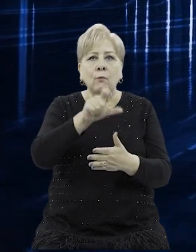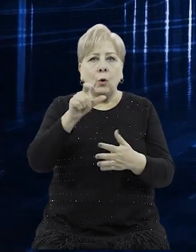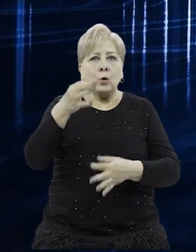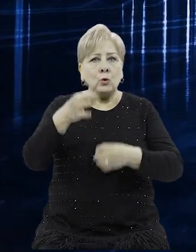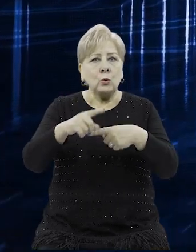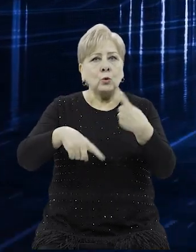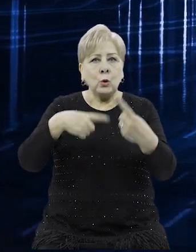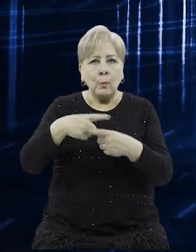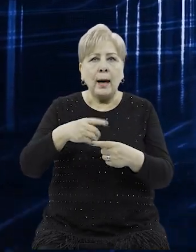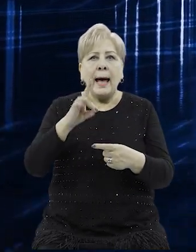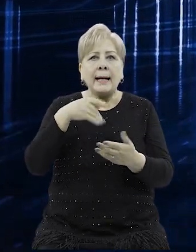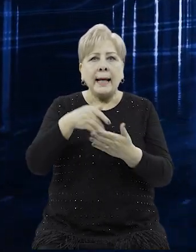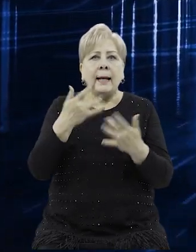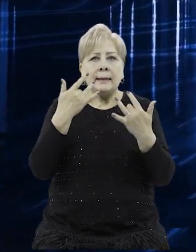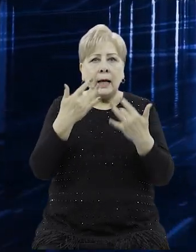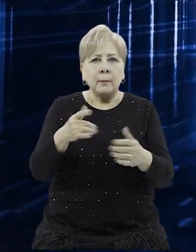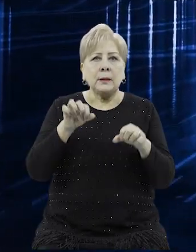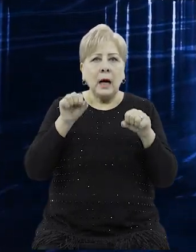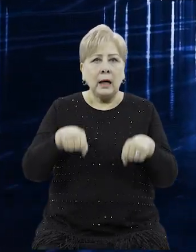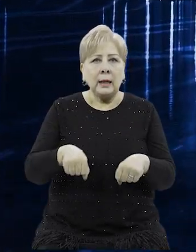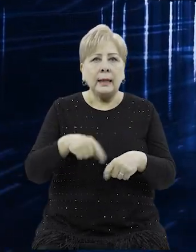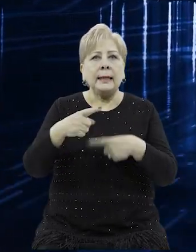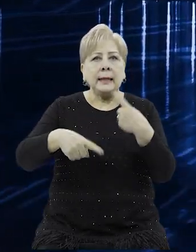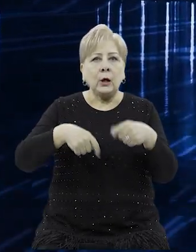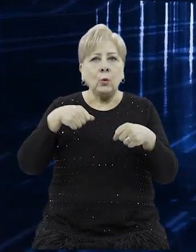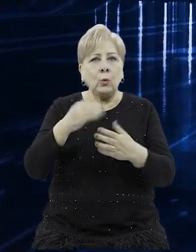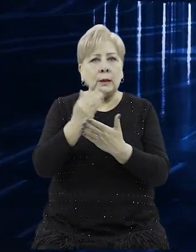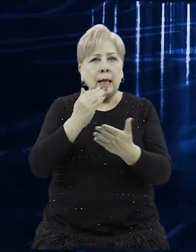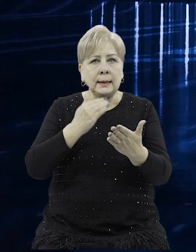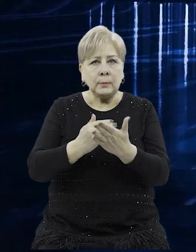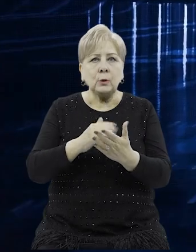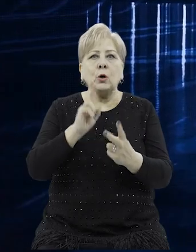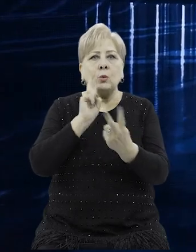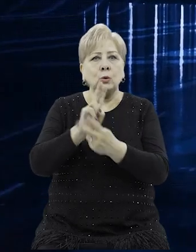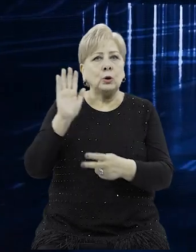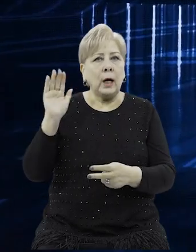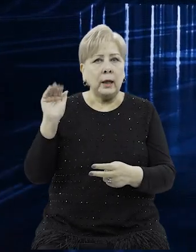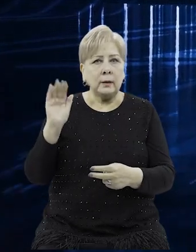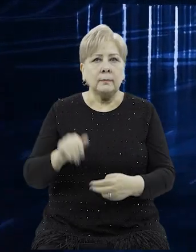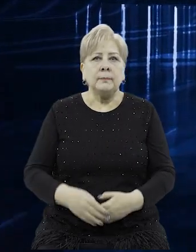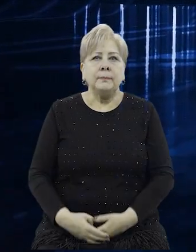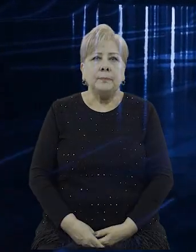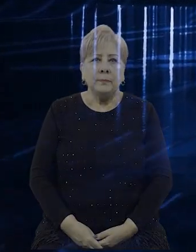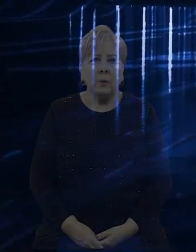fuqarolar sud yo'li bilan raddiya talab qilishga haqli. Keyingi huquqiy dasturlarimizda ko'rishguncha xayr.